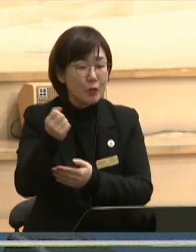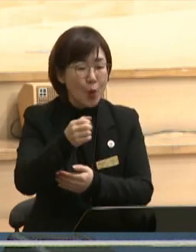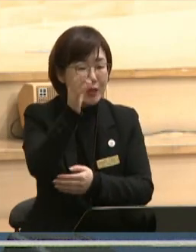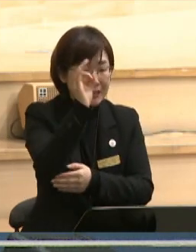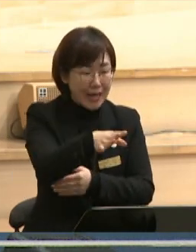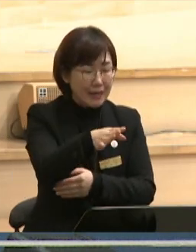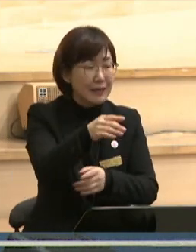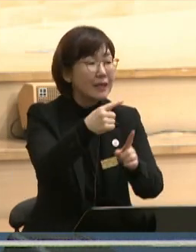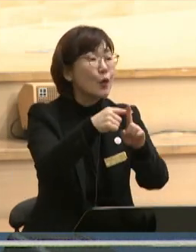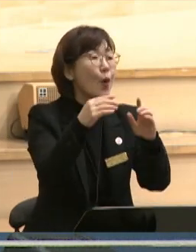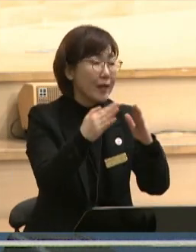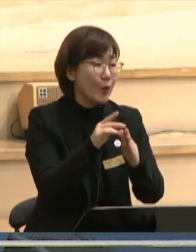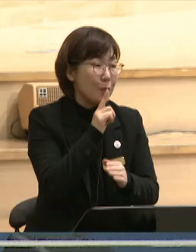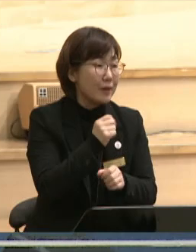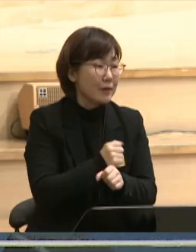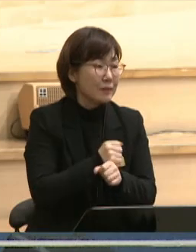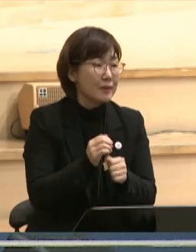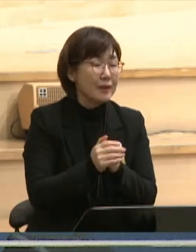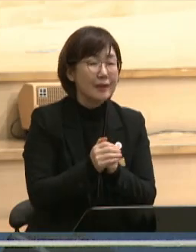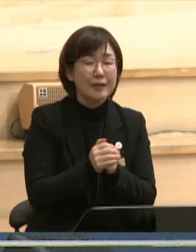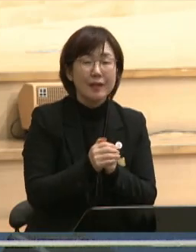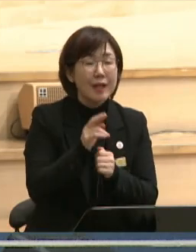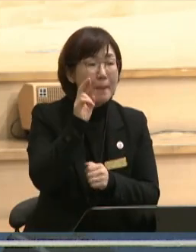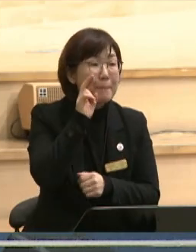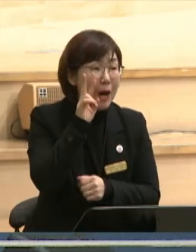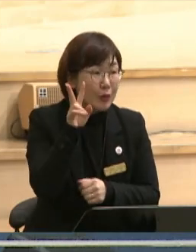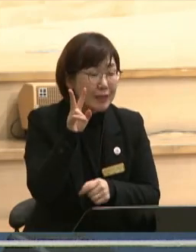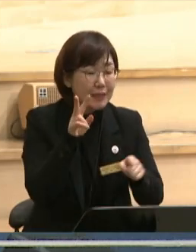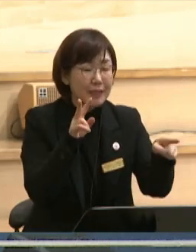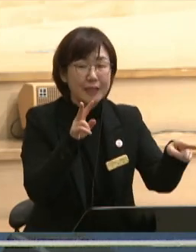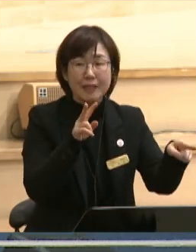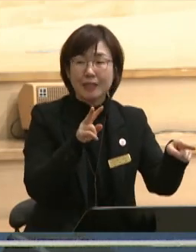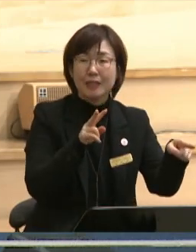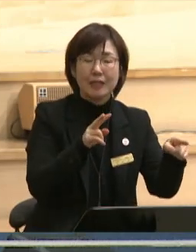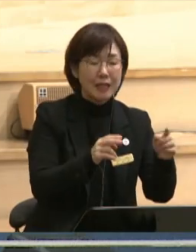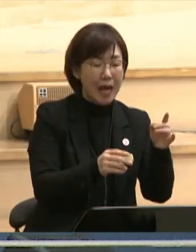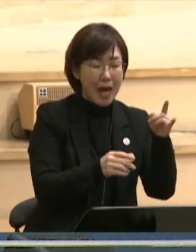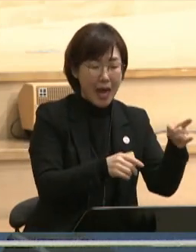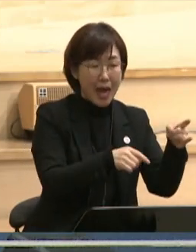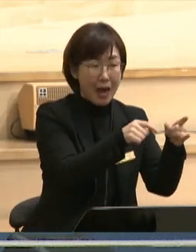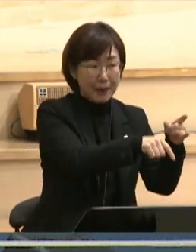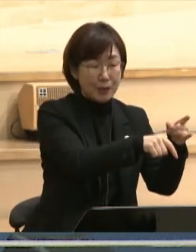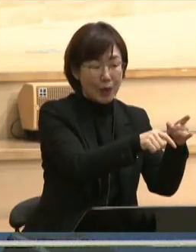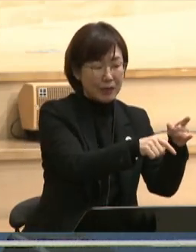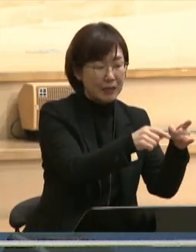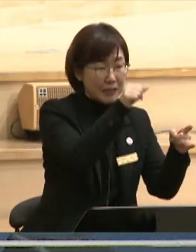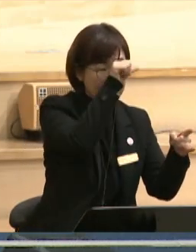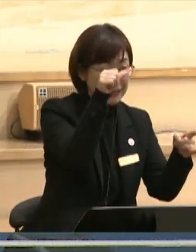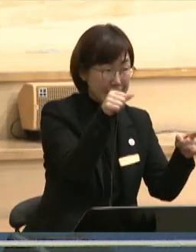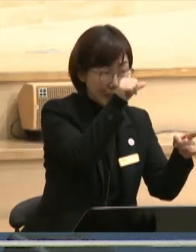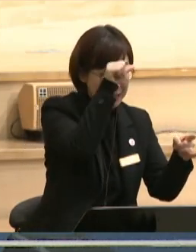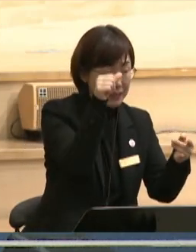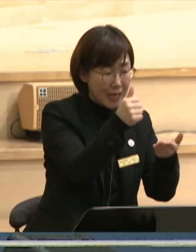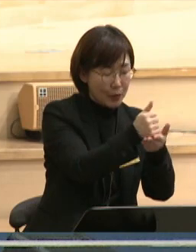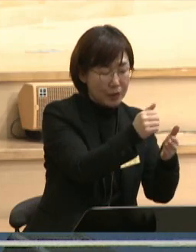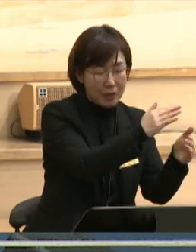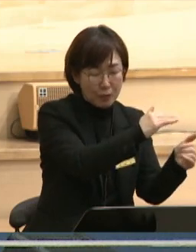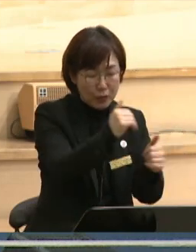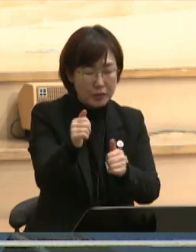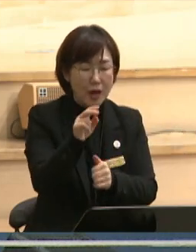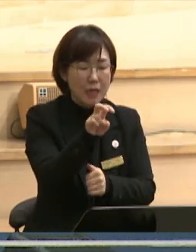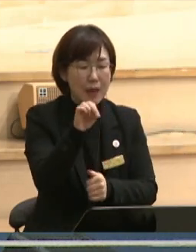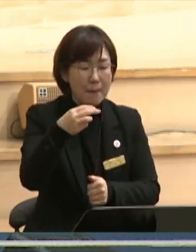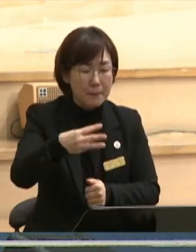바울이 사도행전을 보면 밀레도에 있는 장로들을 에베소의 장로들을 밀레도에 불러 가지고 하나님께서